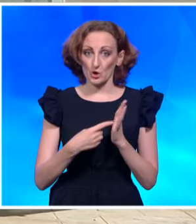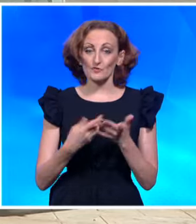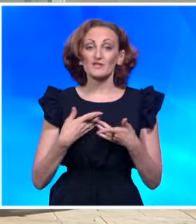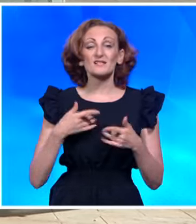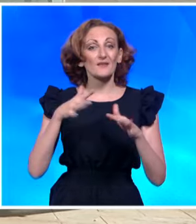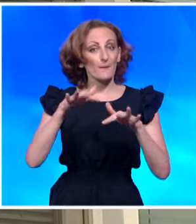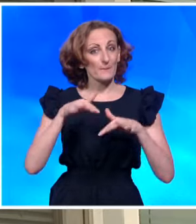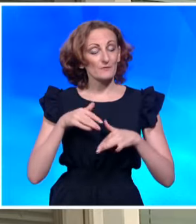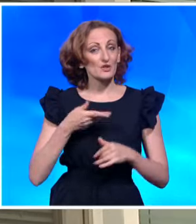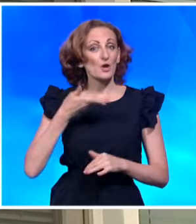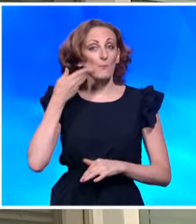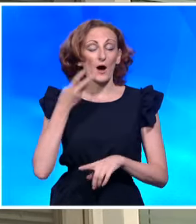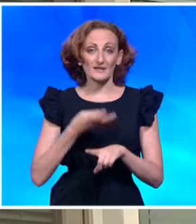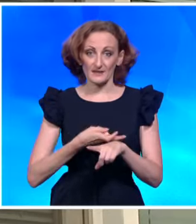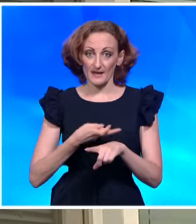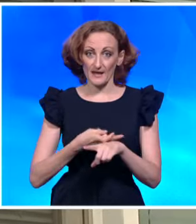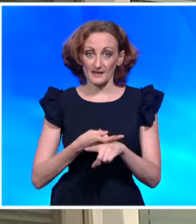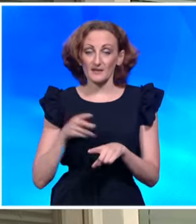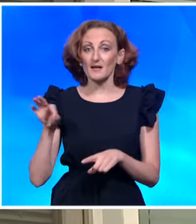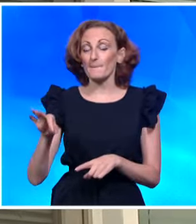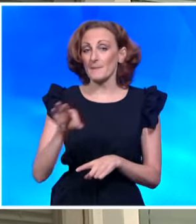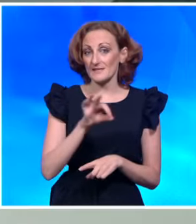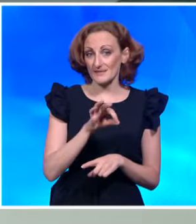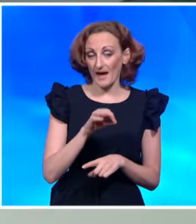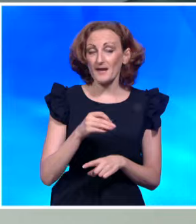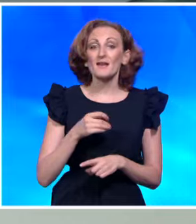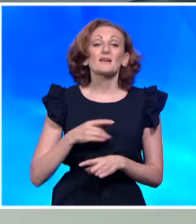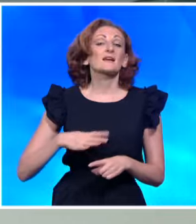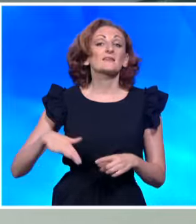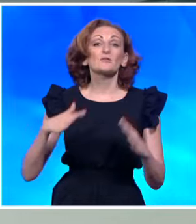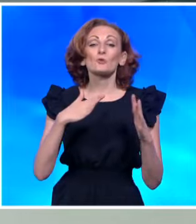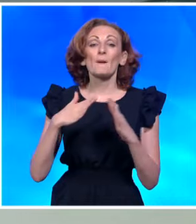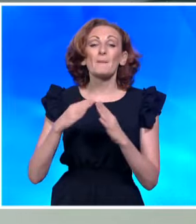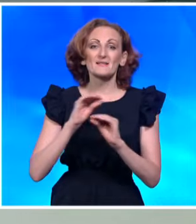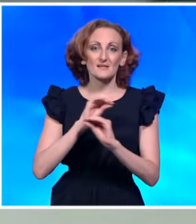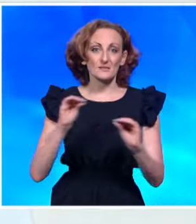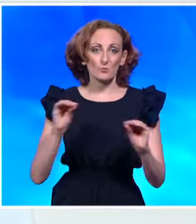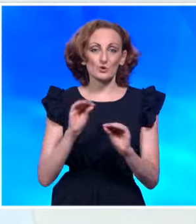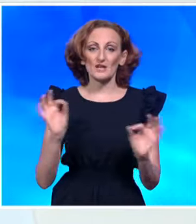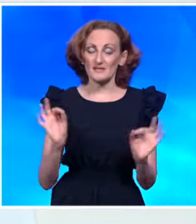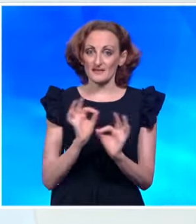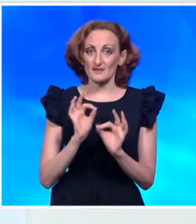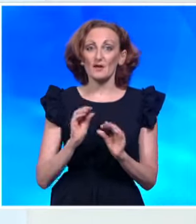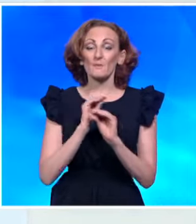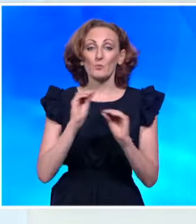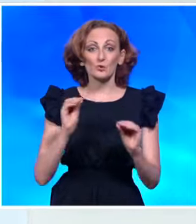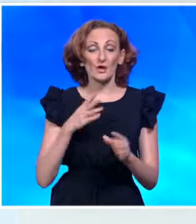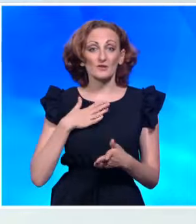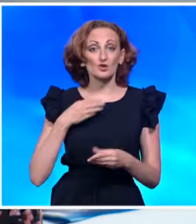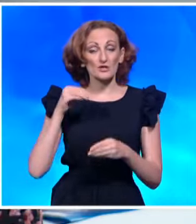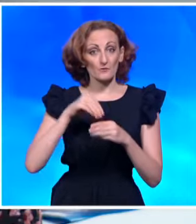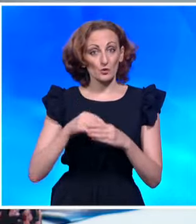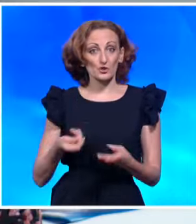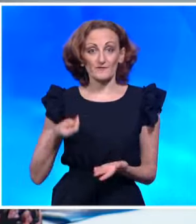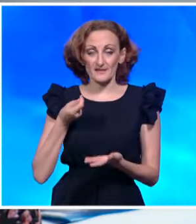млади лекари към региони и области, където има бази за обучение, за да специализират. Към обучението ще има и възнаграждение.